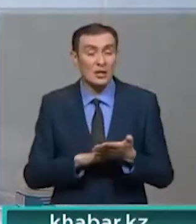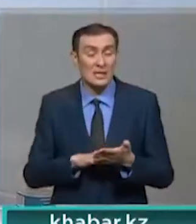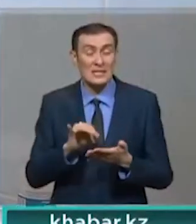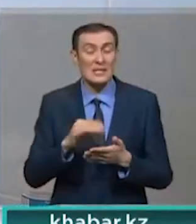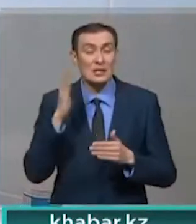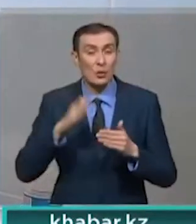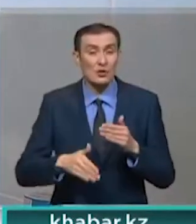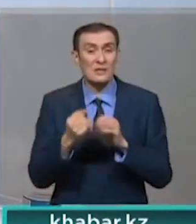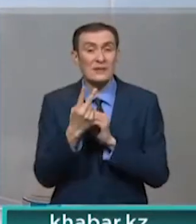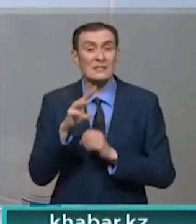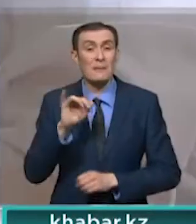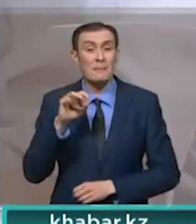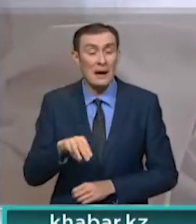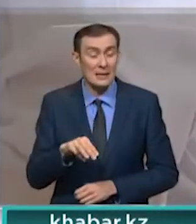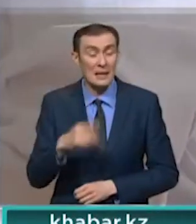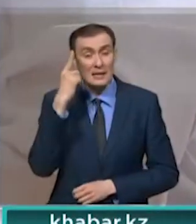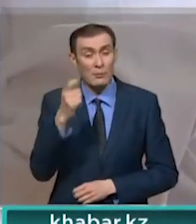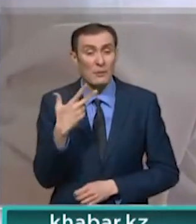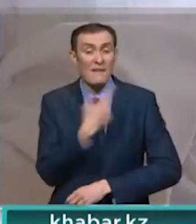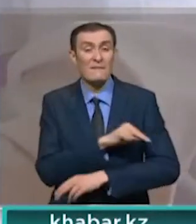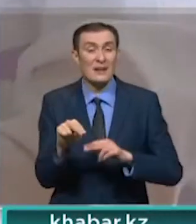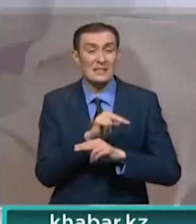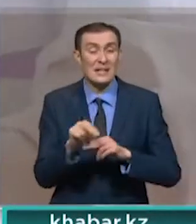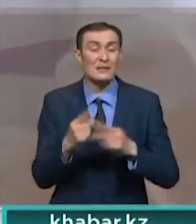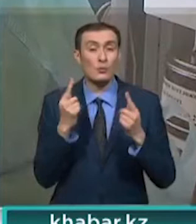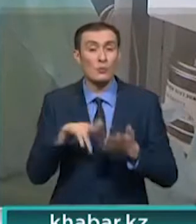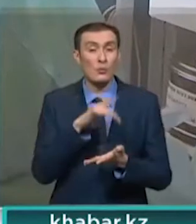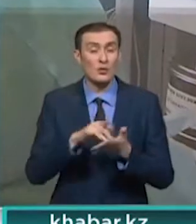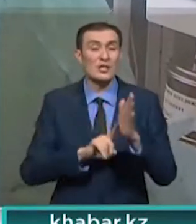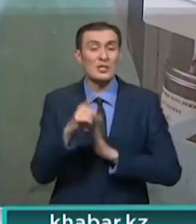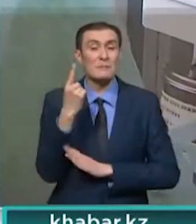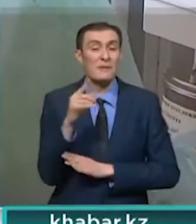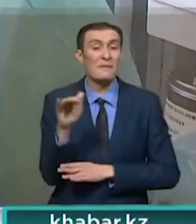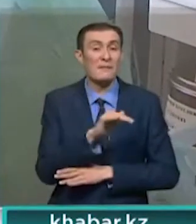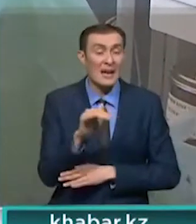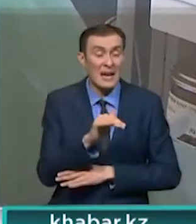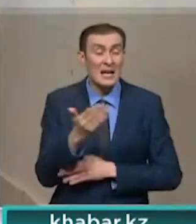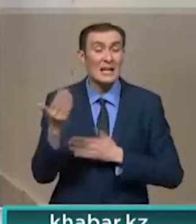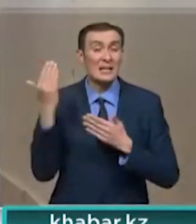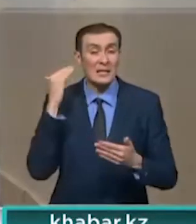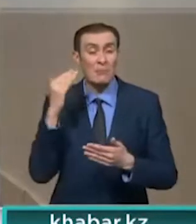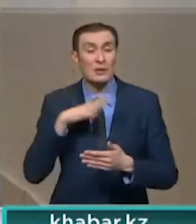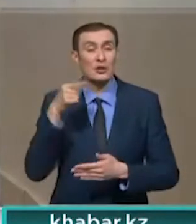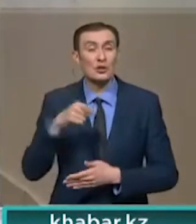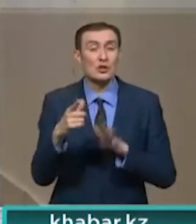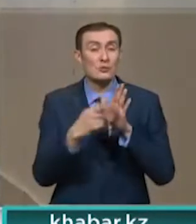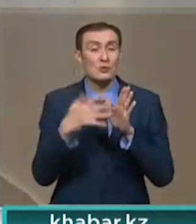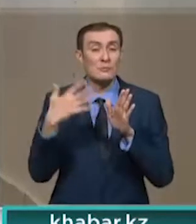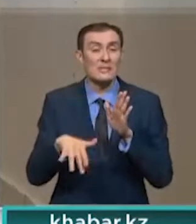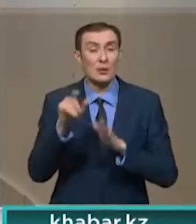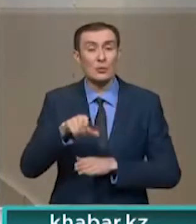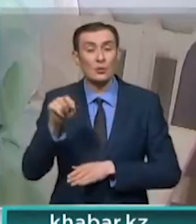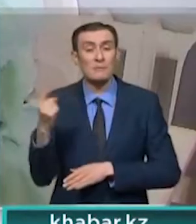и закончится уже 12 марта. Напомню, вакцинация в крупном мегаполисе началась 1 февраля. Именно тогда поступило 1 750